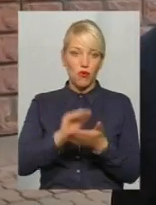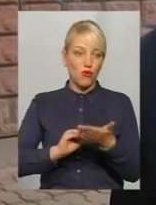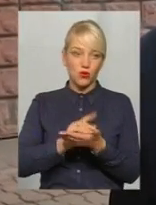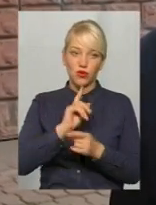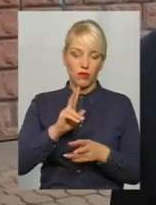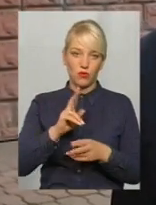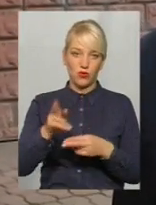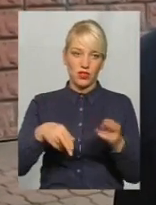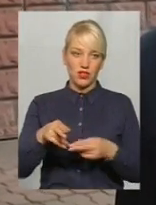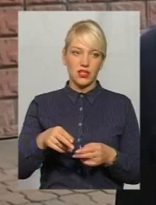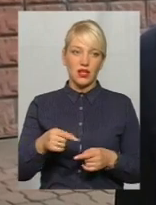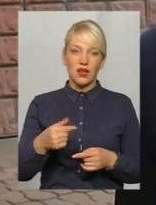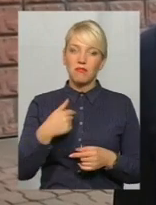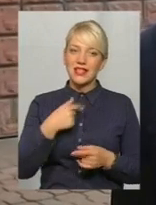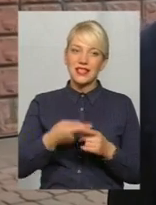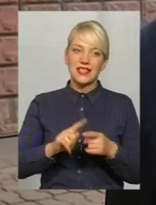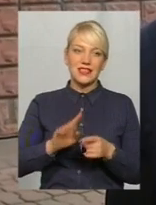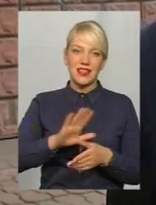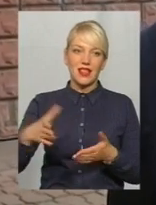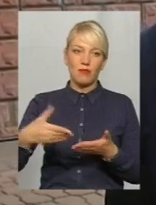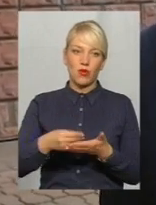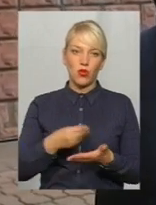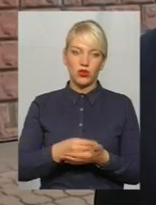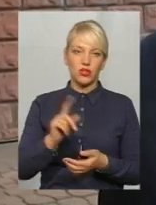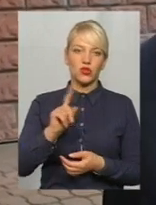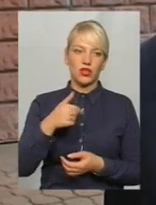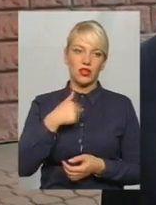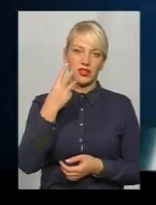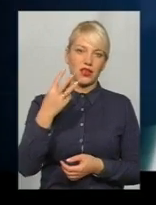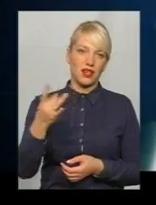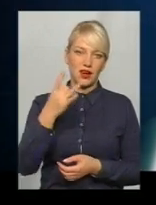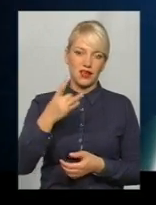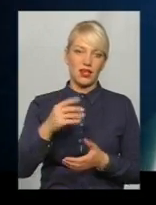рази не повторить рецепт, він каже, мені за це не платять. Вже я тобі три рази повторю рецепт.